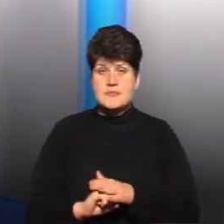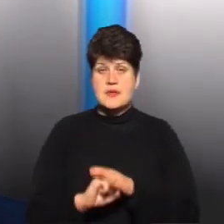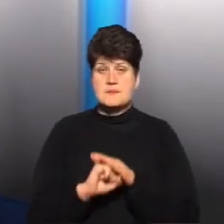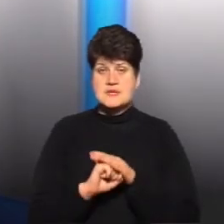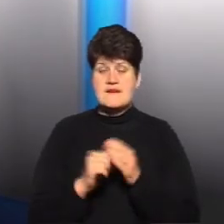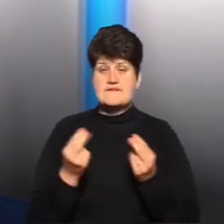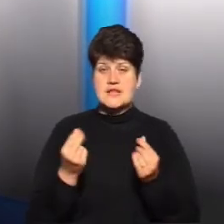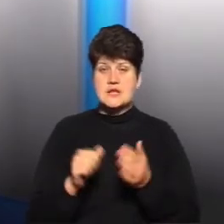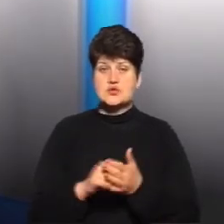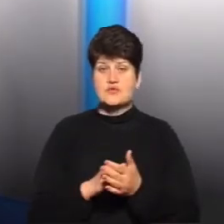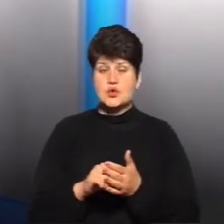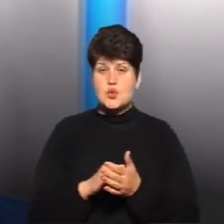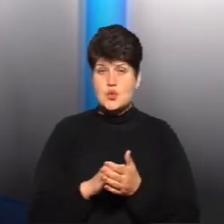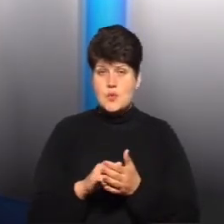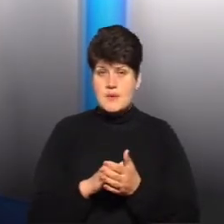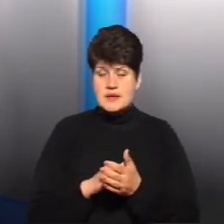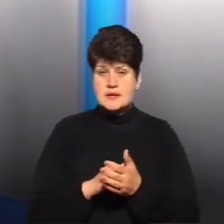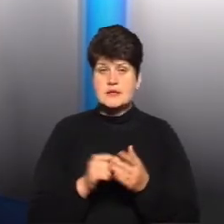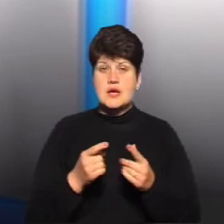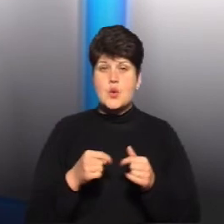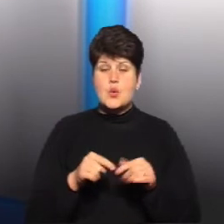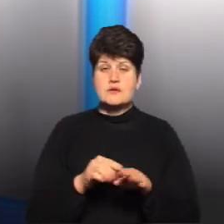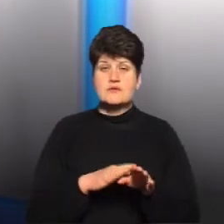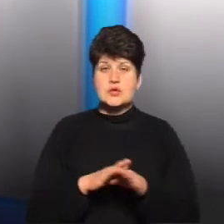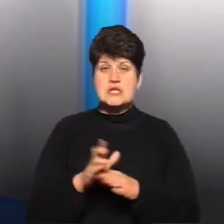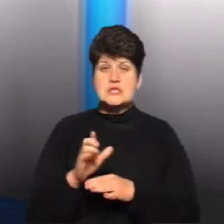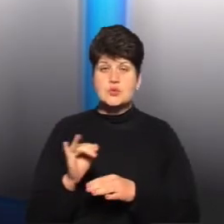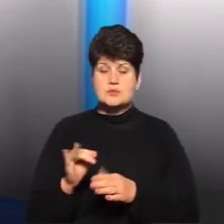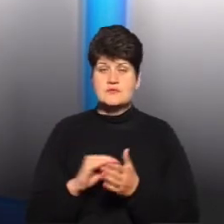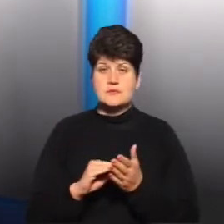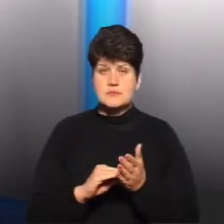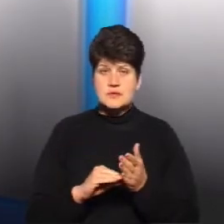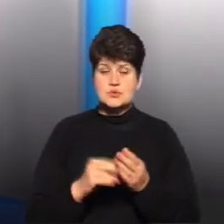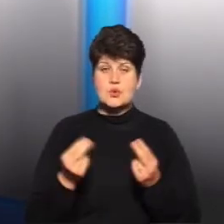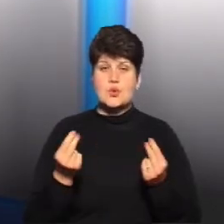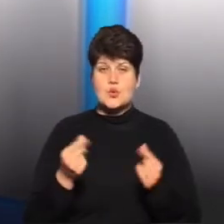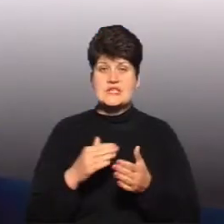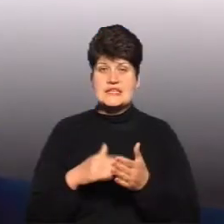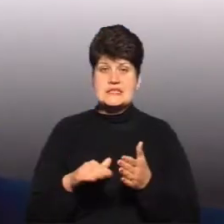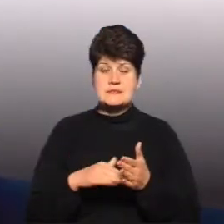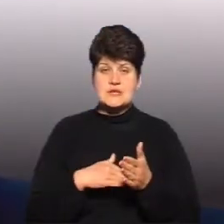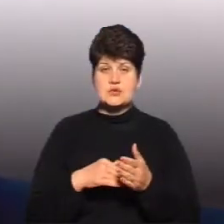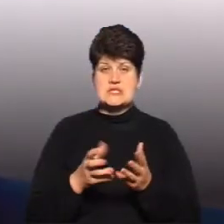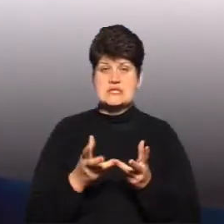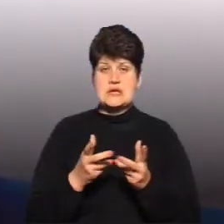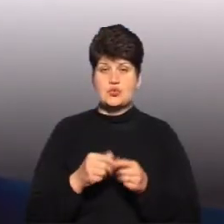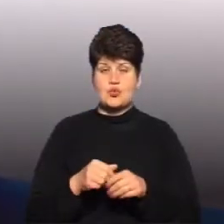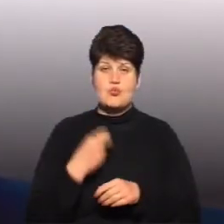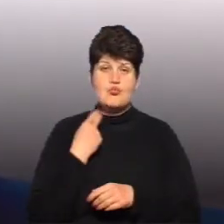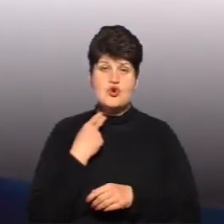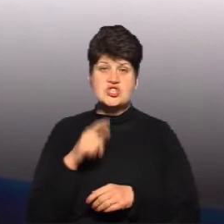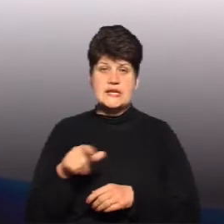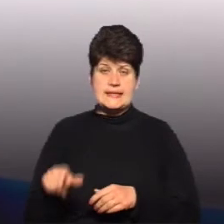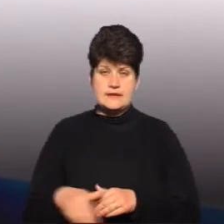документів, які, знову ж таки, орган виконавчої служби виписує, кошти списуються з рахунку боржників. Чи передбачений